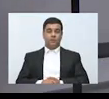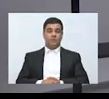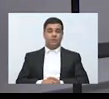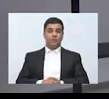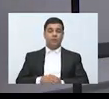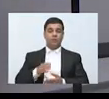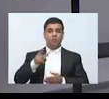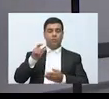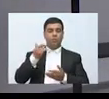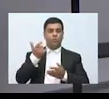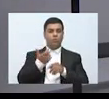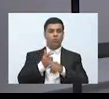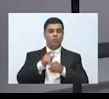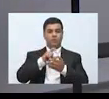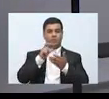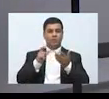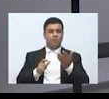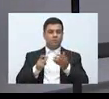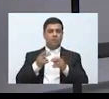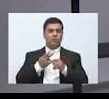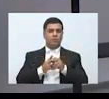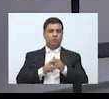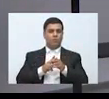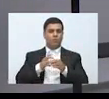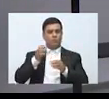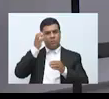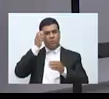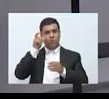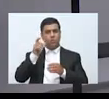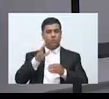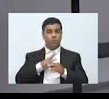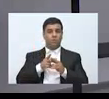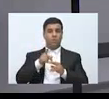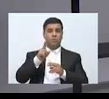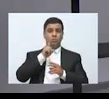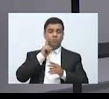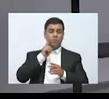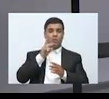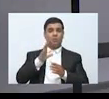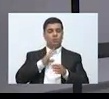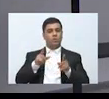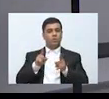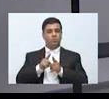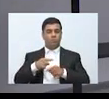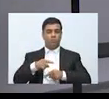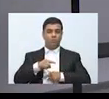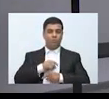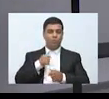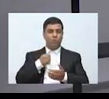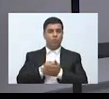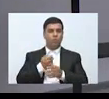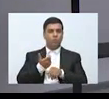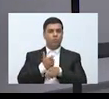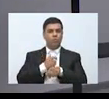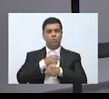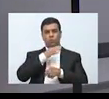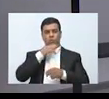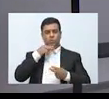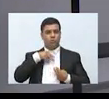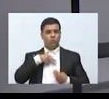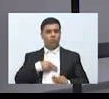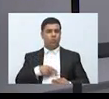Atoqli shoirimiz O'tkir Rahmat qutlug' yosh bo'sag'asiga yetib kelguncha ko'p qirrali